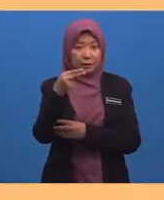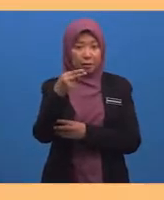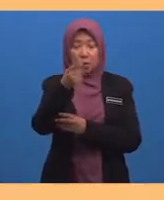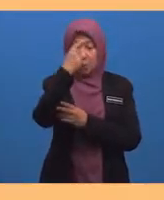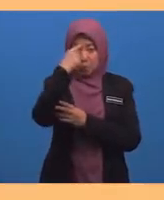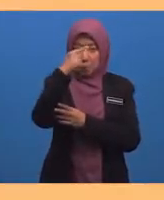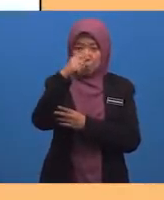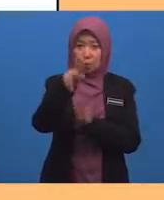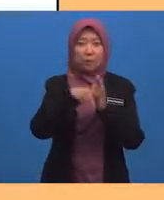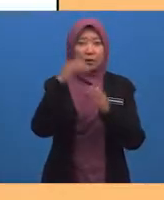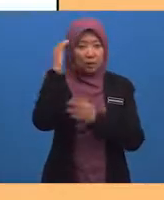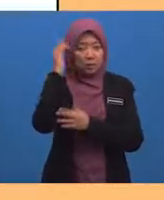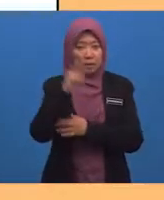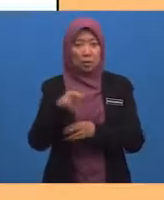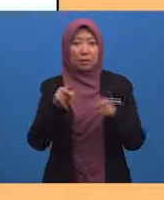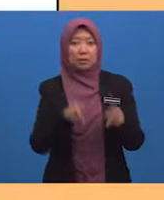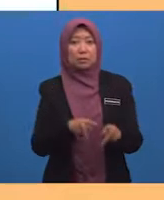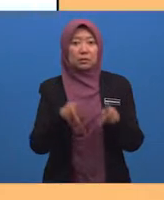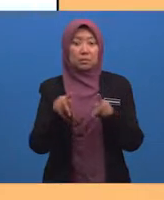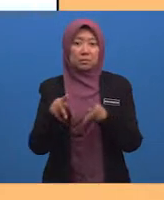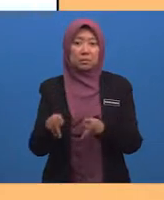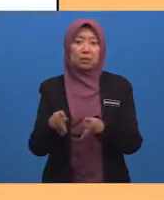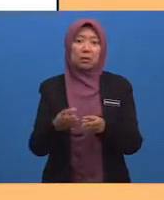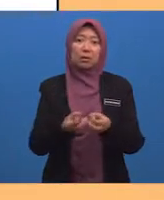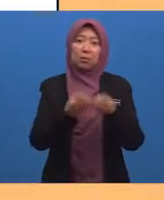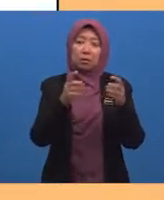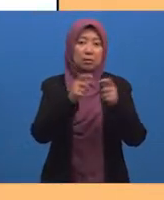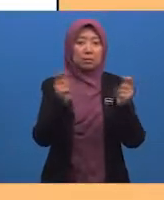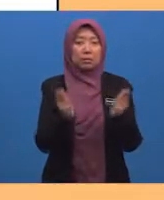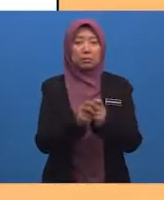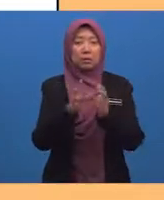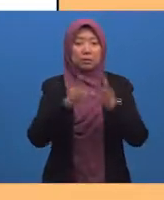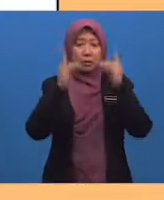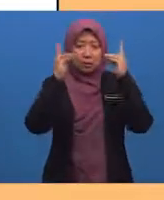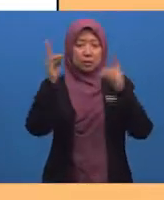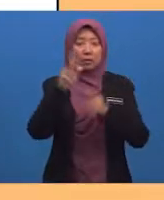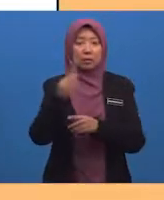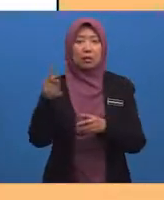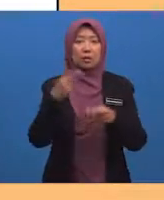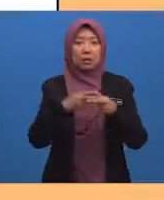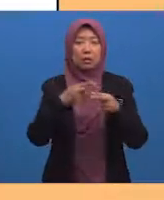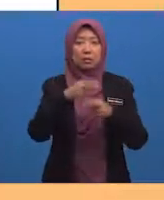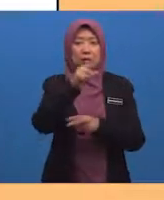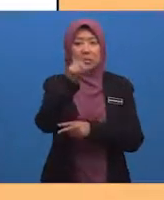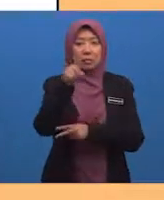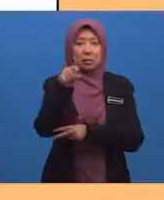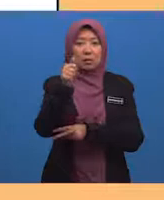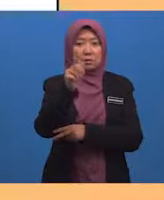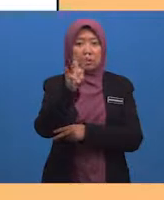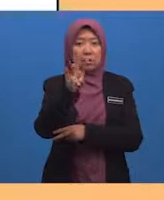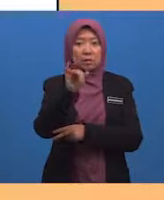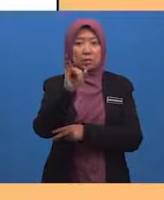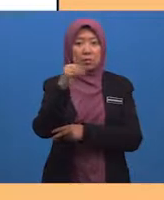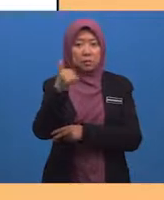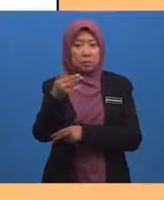Untuk pengetahuan para pelajar, banyak tempat pendidikan bernama Zawiyah ditubuhkan di bawah kerajaan